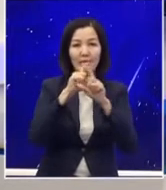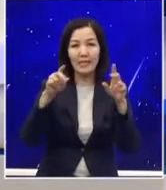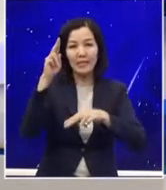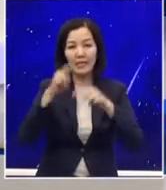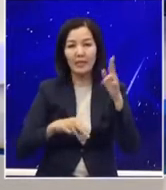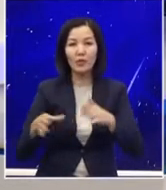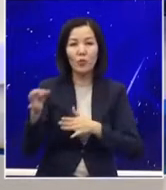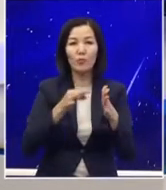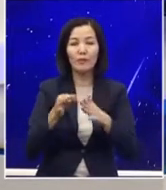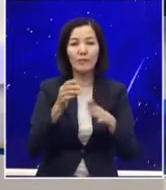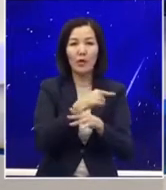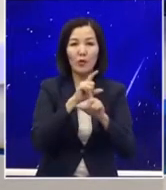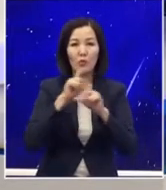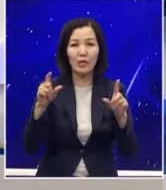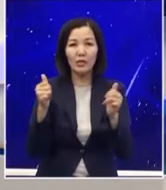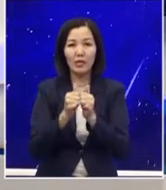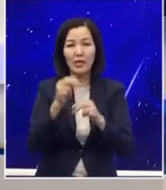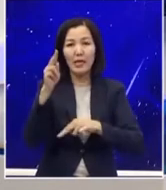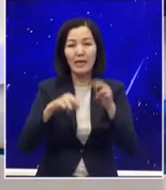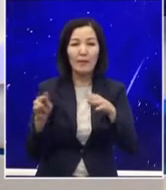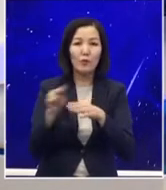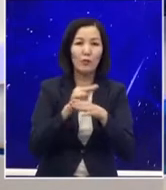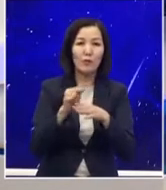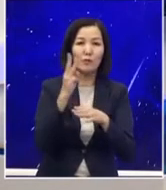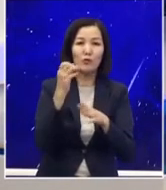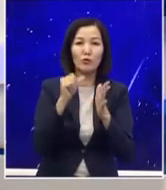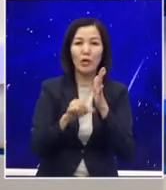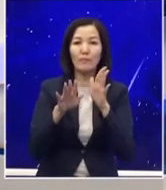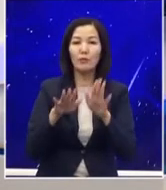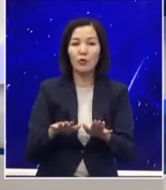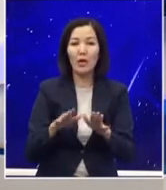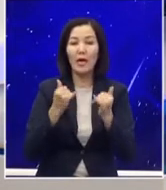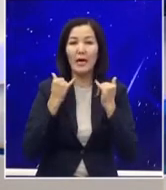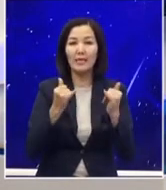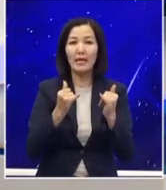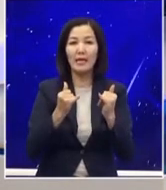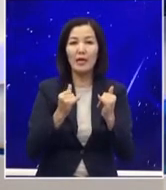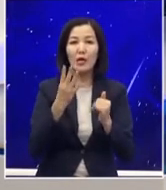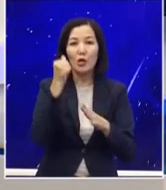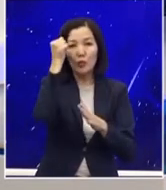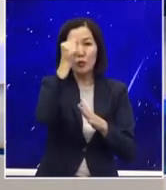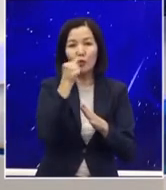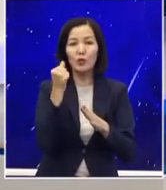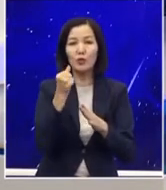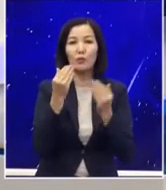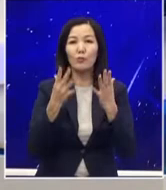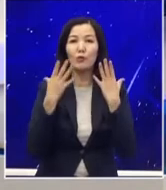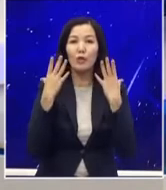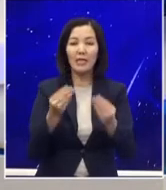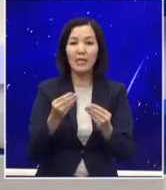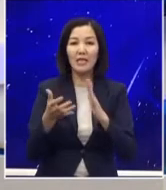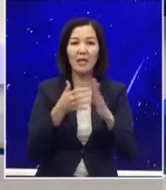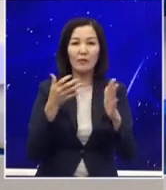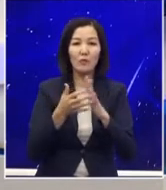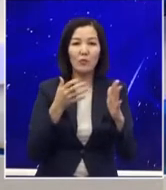аурухана аумағында бой көтеретін емдеу мекемесі 360 орынға лайықталмақ. Небәрі 4 жыл ішінде мұнда бүгінге дейін тапшы